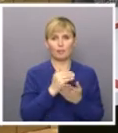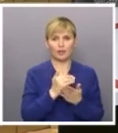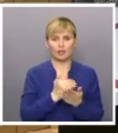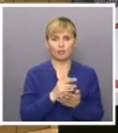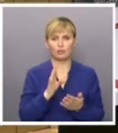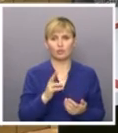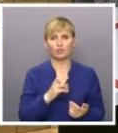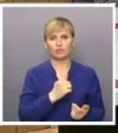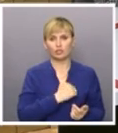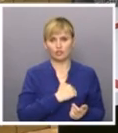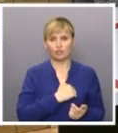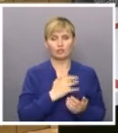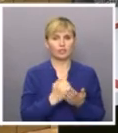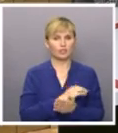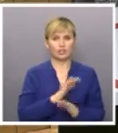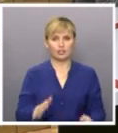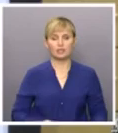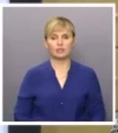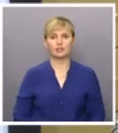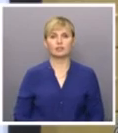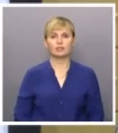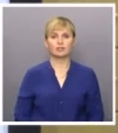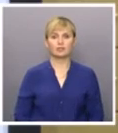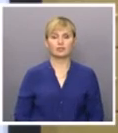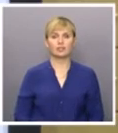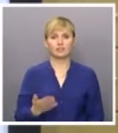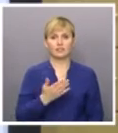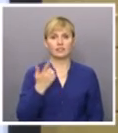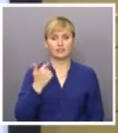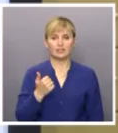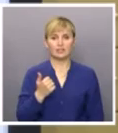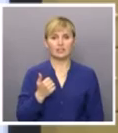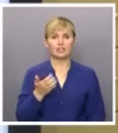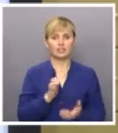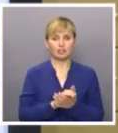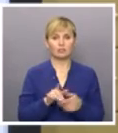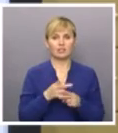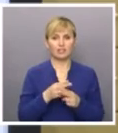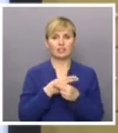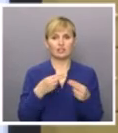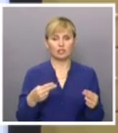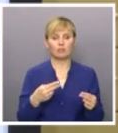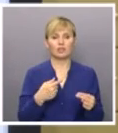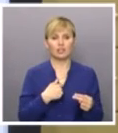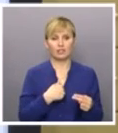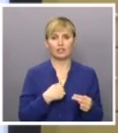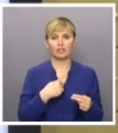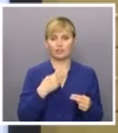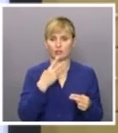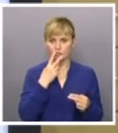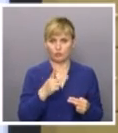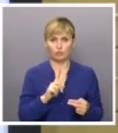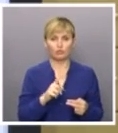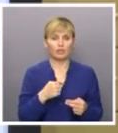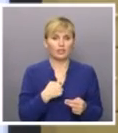к сожалению, она не нашла продолжения. Вы знаете, ознакомливаясь с данной темой, я на самом деле признаюсь, что я далеко